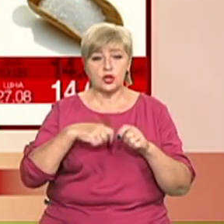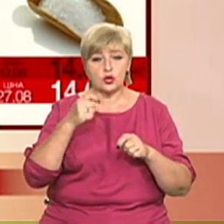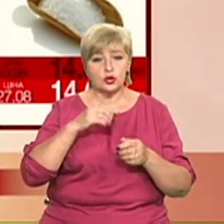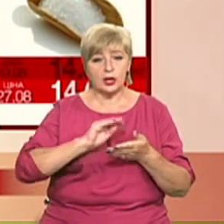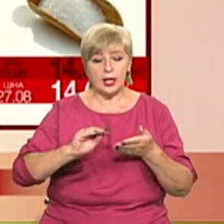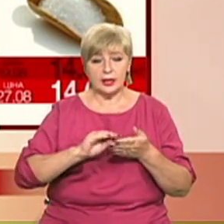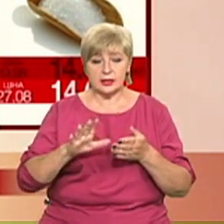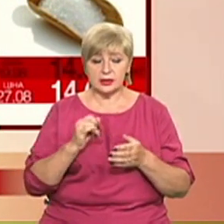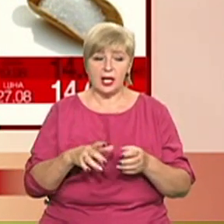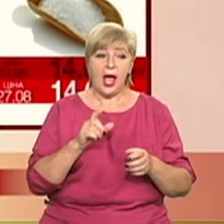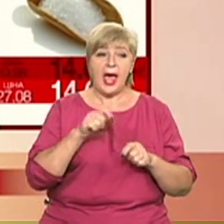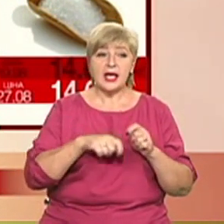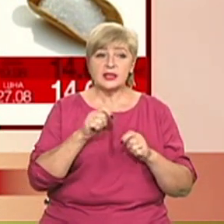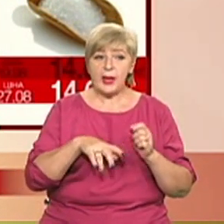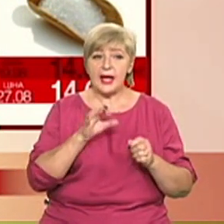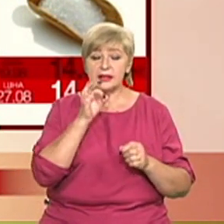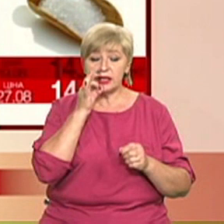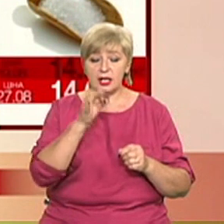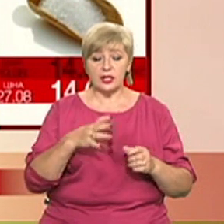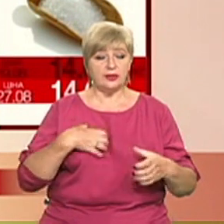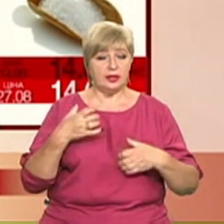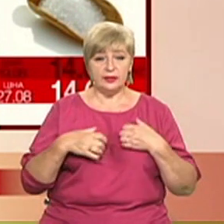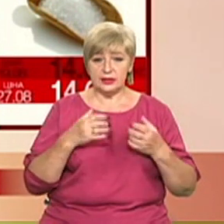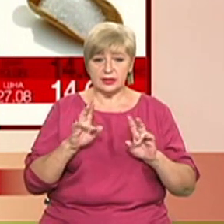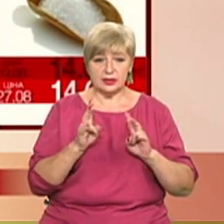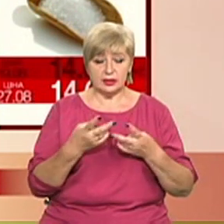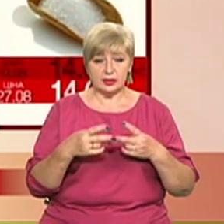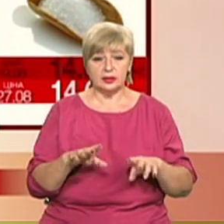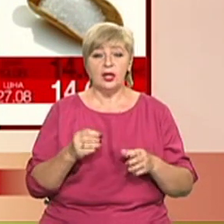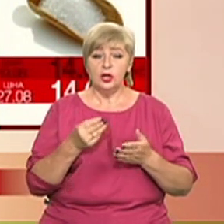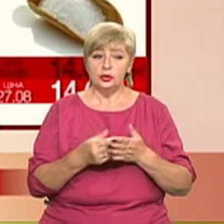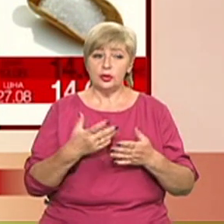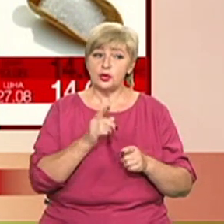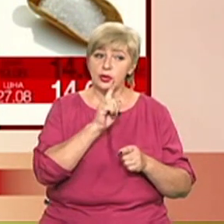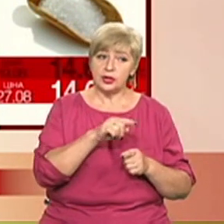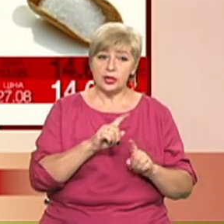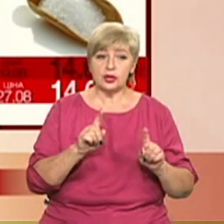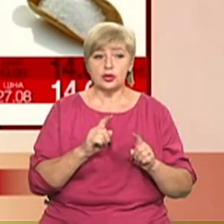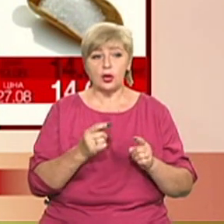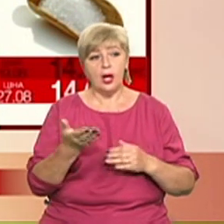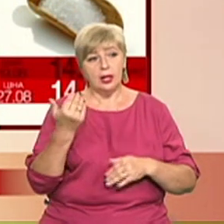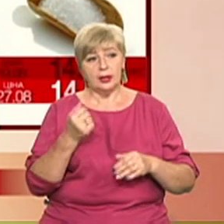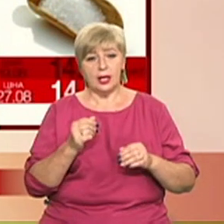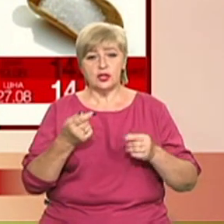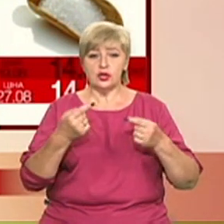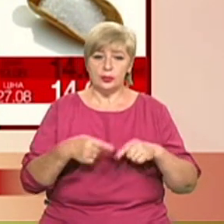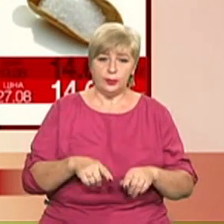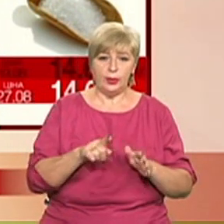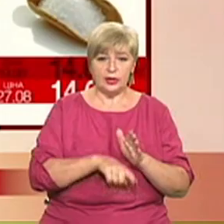заспокоюють, хвилюватись через цінові коливання не варто. Дорожчають ті продукти, що впали у вартості напередодні і